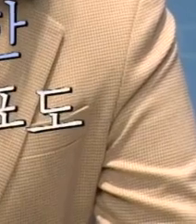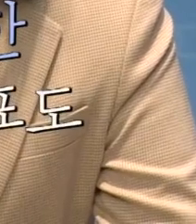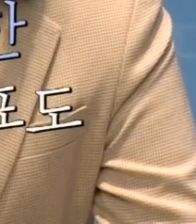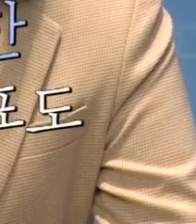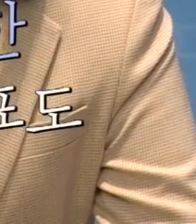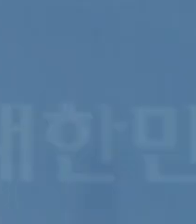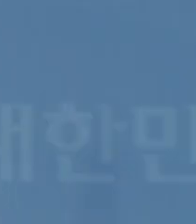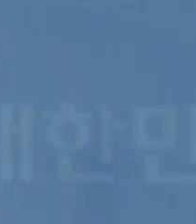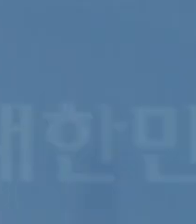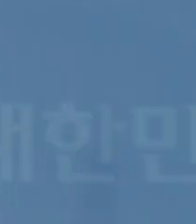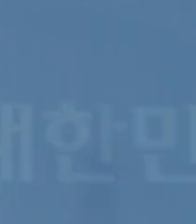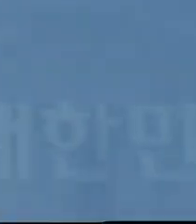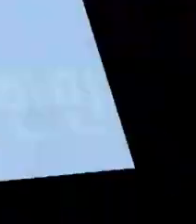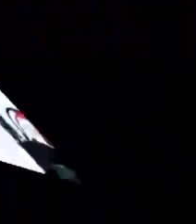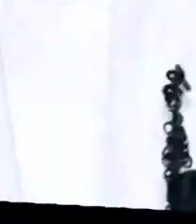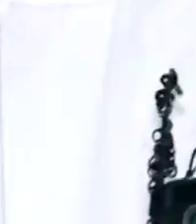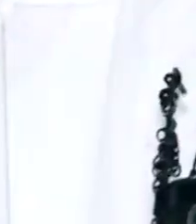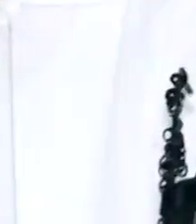정당의 대표도